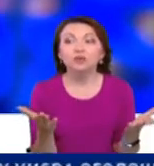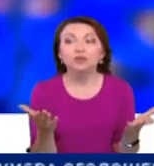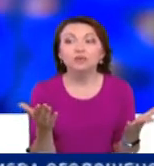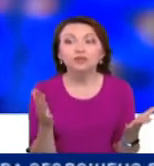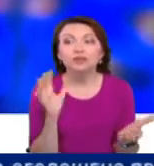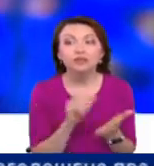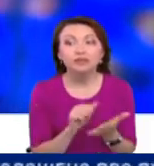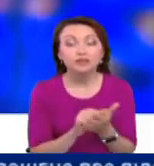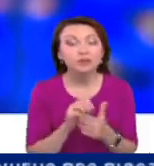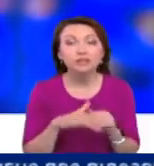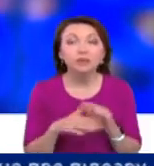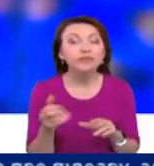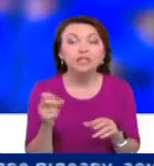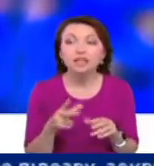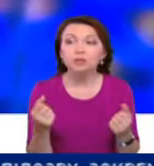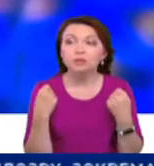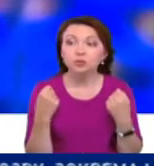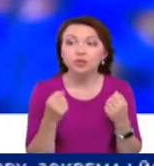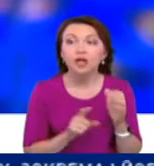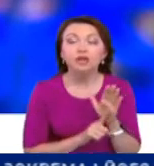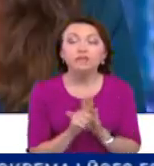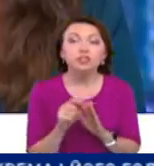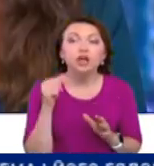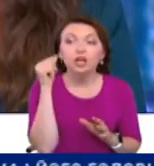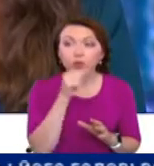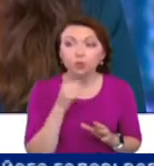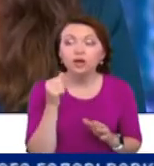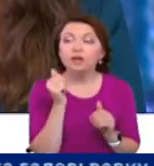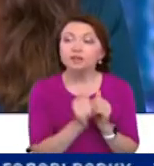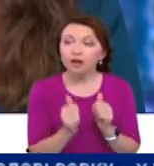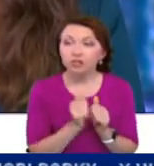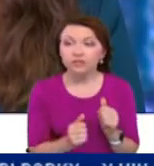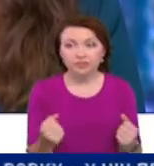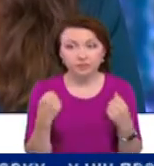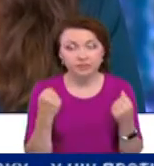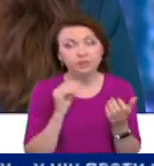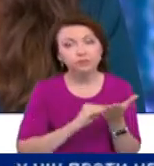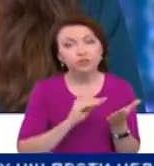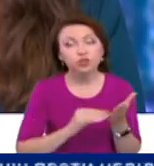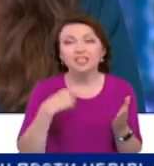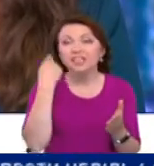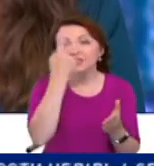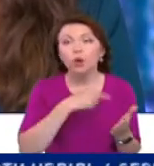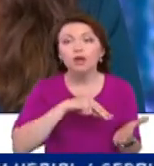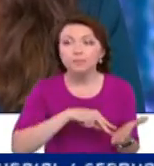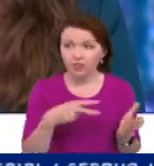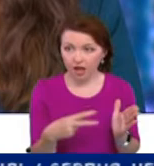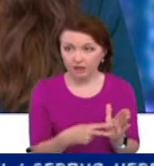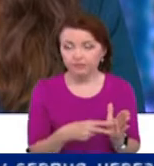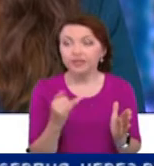не займаються професіональним спортом, що в початку року на кожного спортсмена пишеться індивідуальний план.